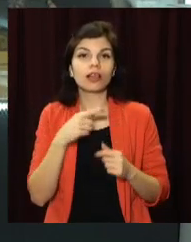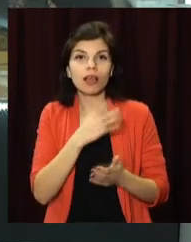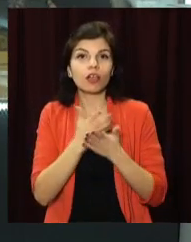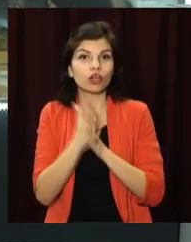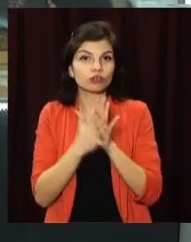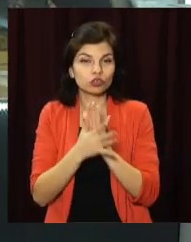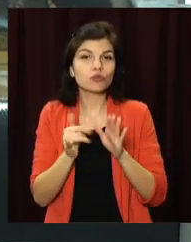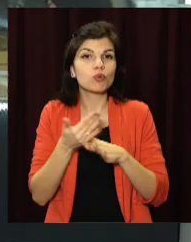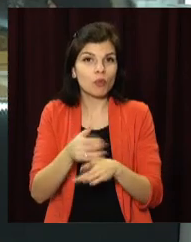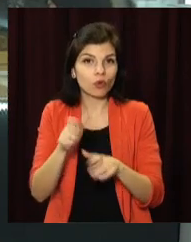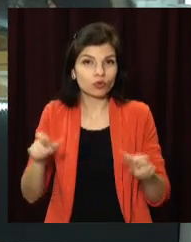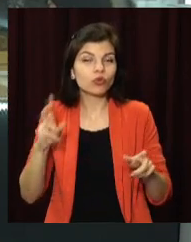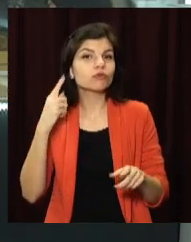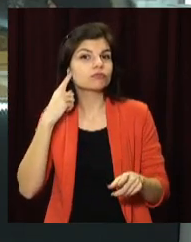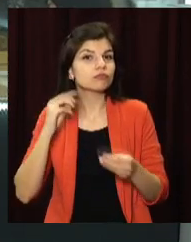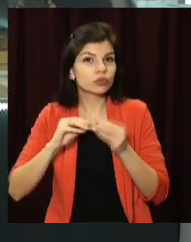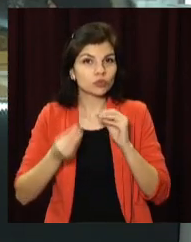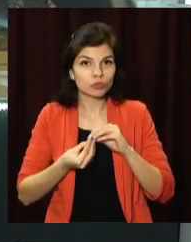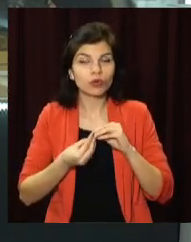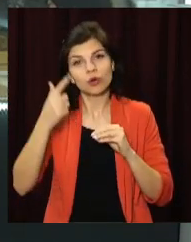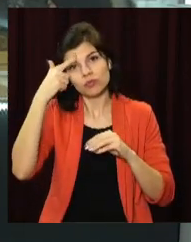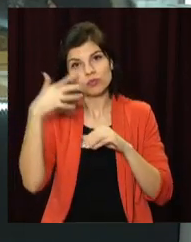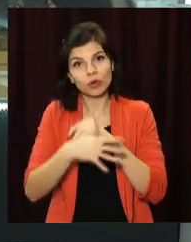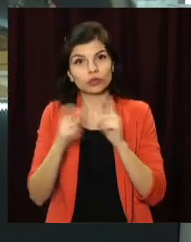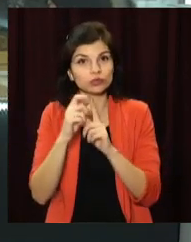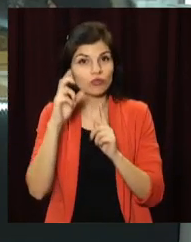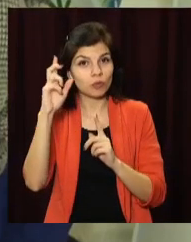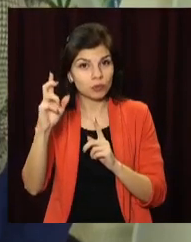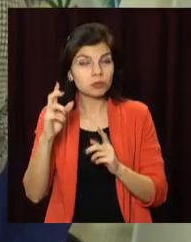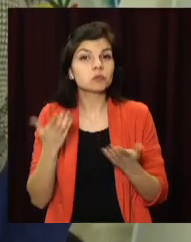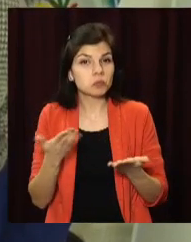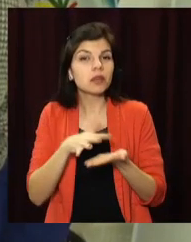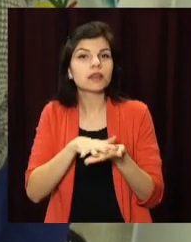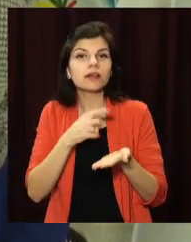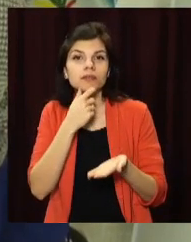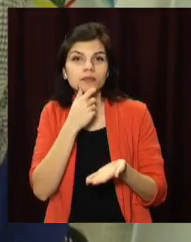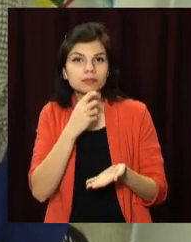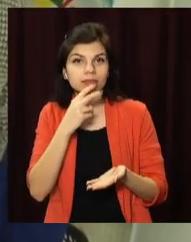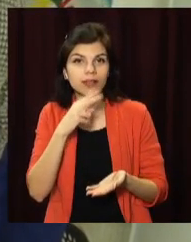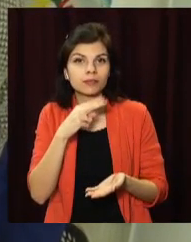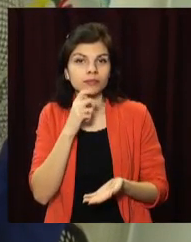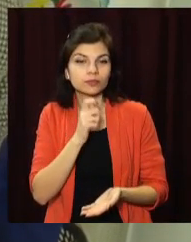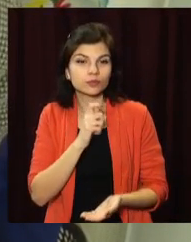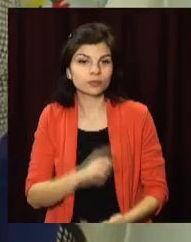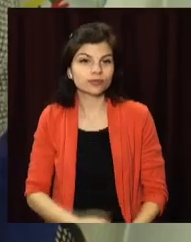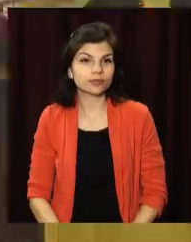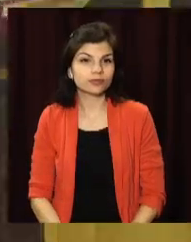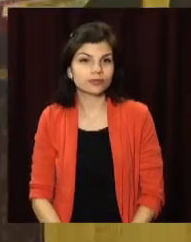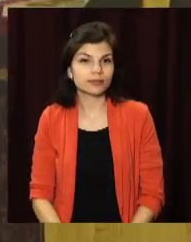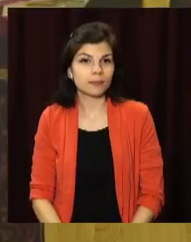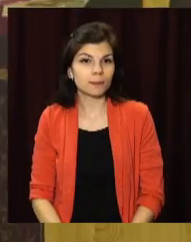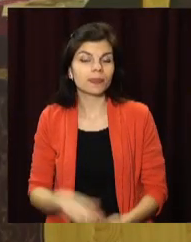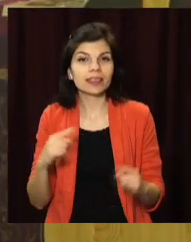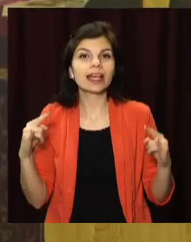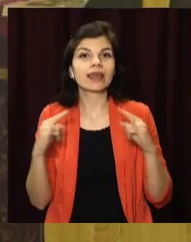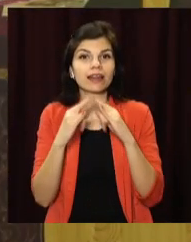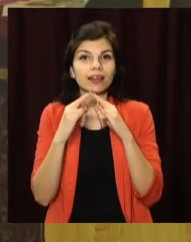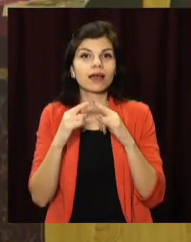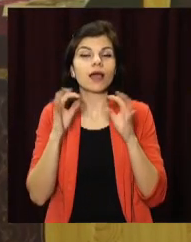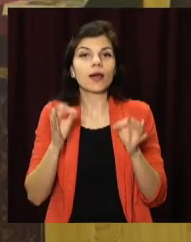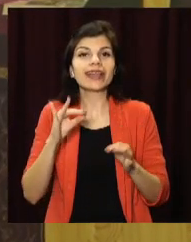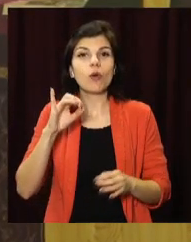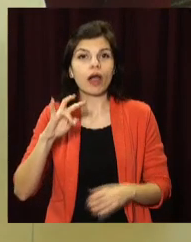вадами слуху розуміти Слово Боже. Деталі в наступному сюжеті. Храму святого праведного Іоанна Кронштадтського в Підгородному